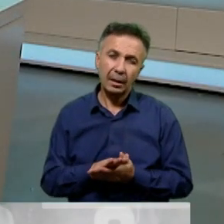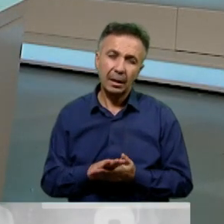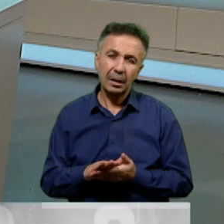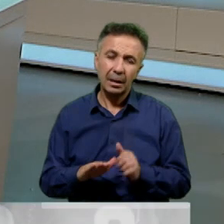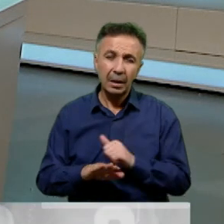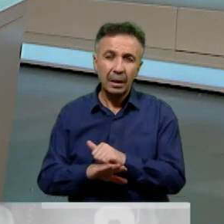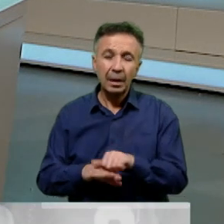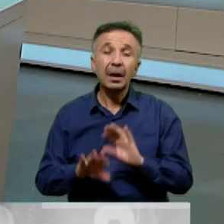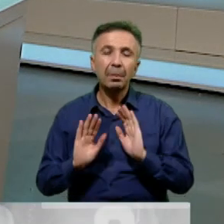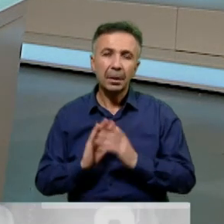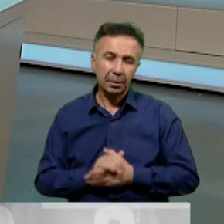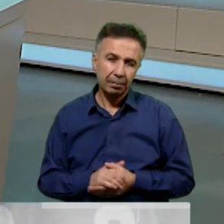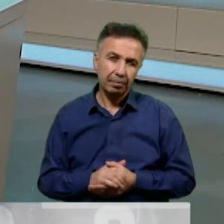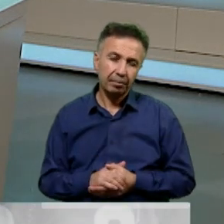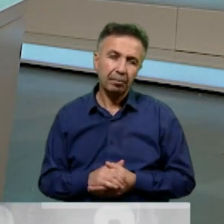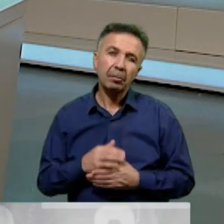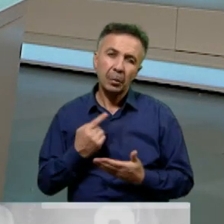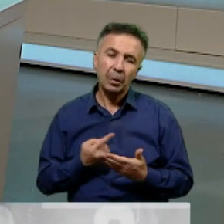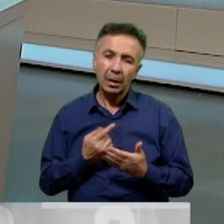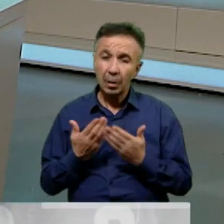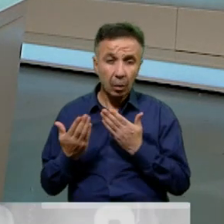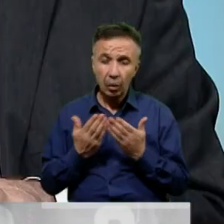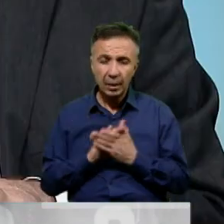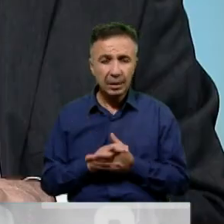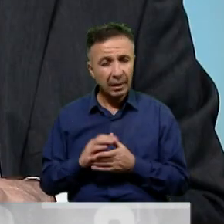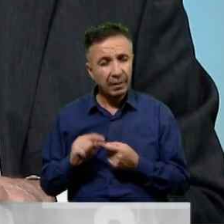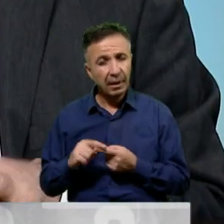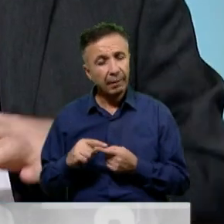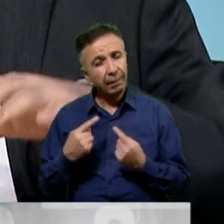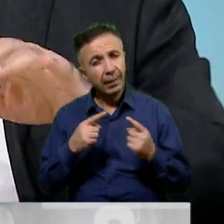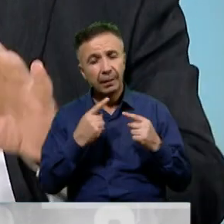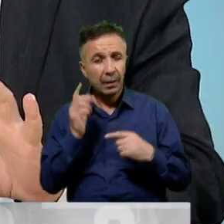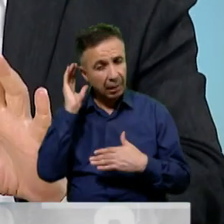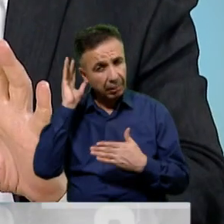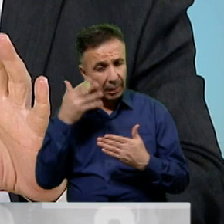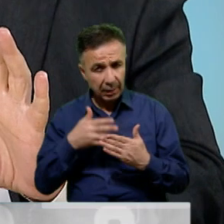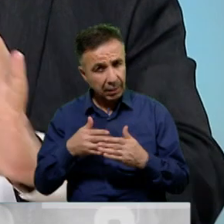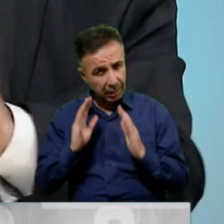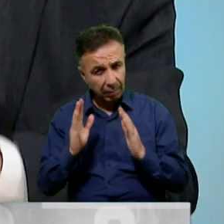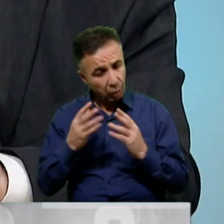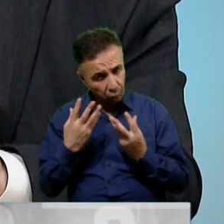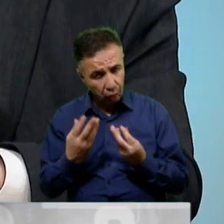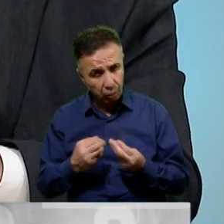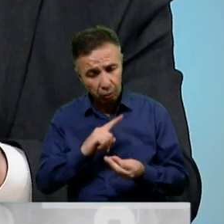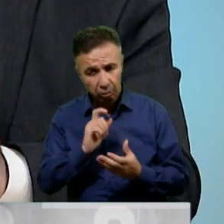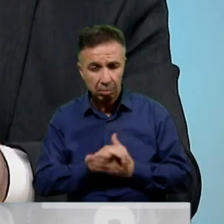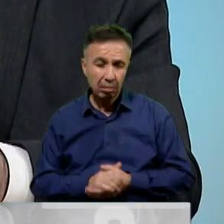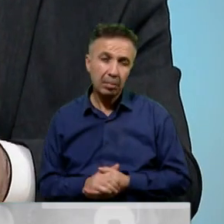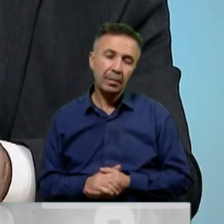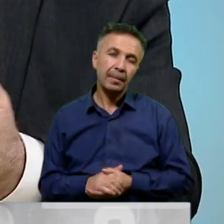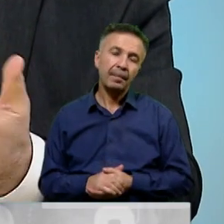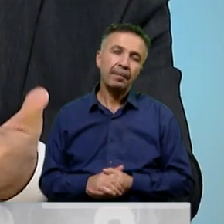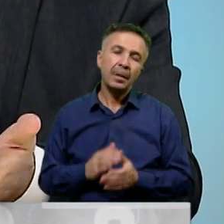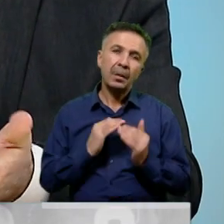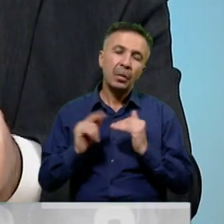etti. Kur'an-ı Kerim okumasında veya farklı ibadetler yapması yani, bir problem yok değil mi? Çünkü Cenab-ı Hak size gücünüz